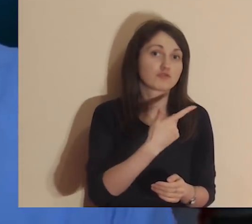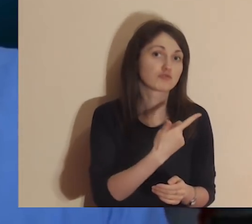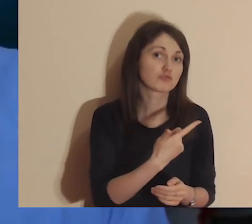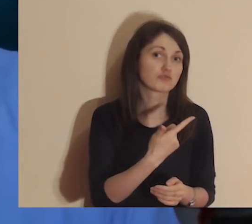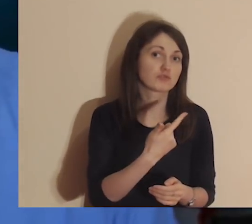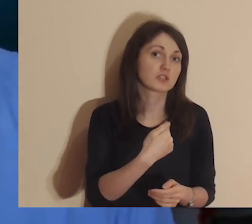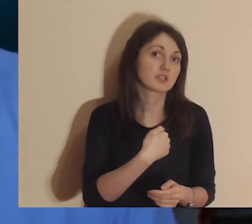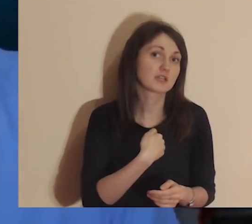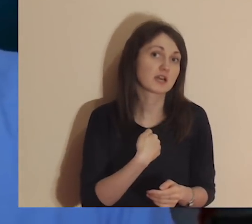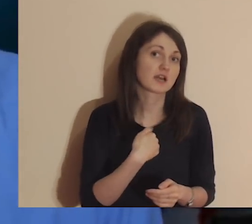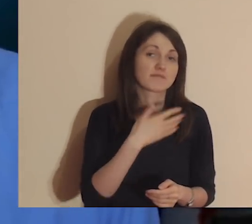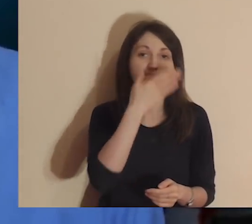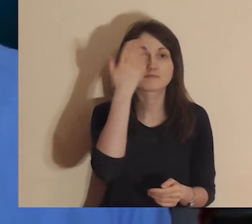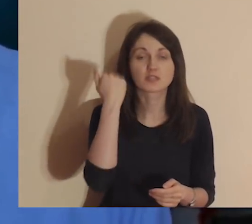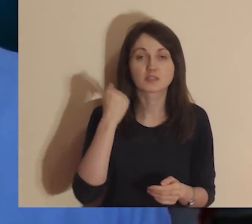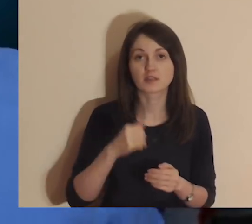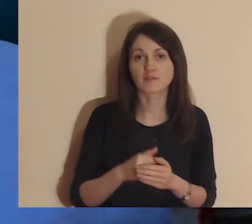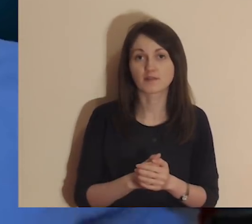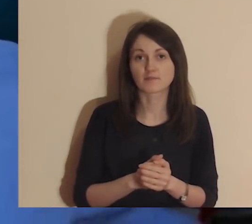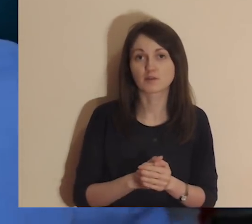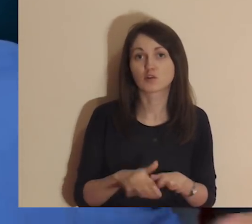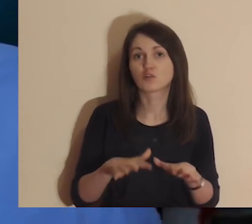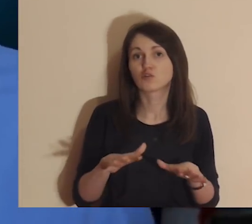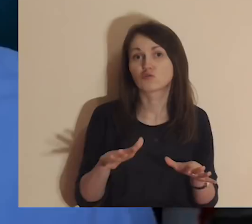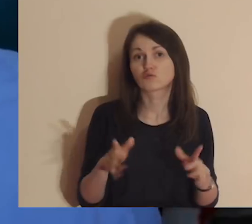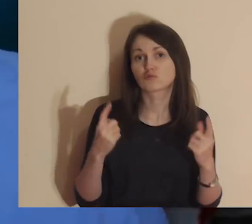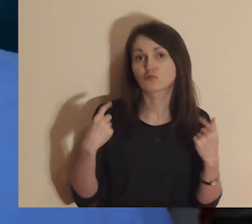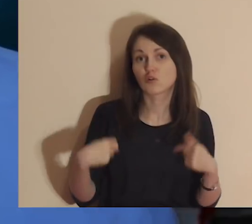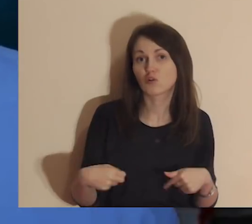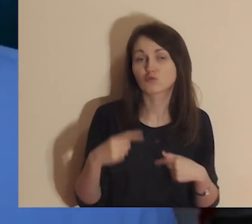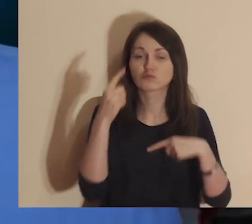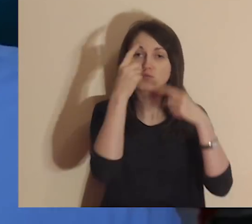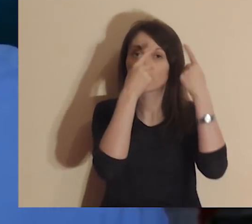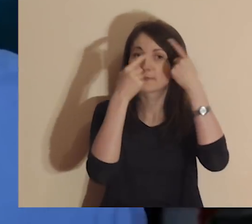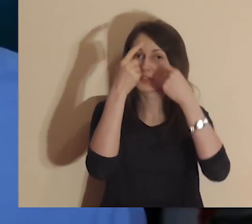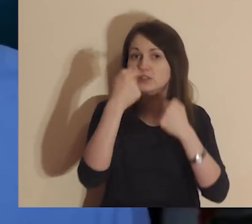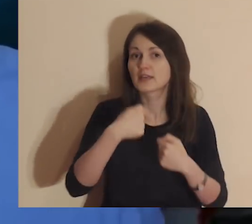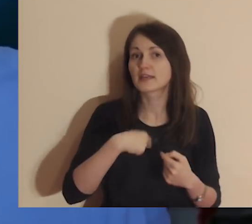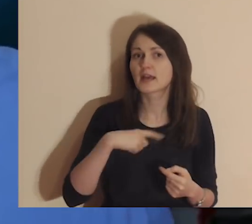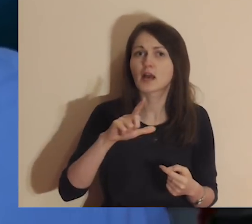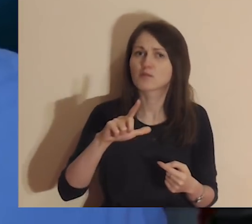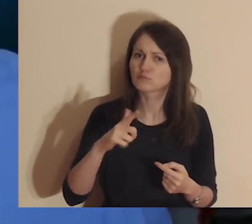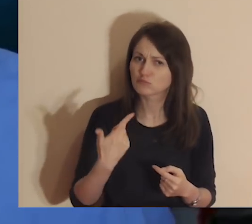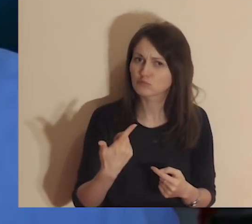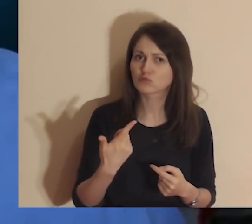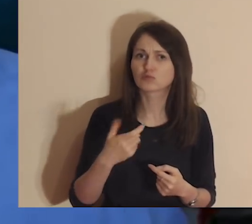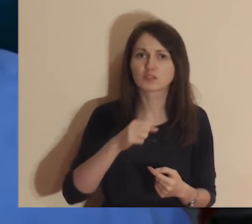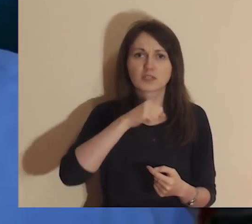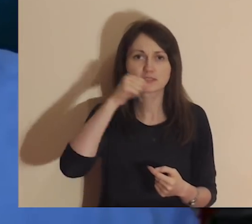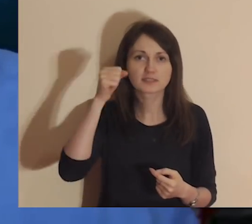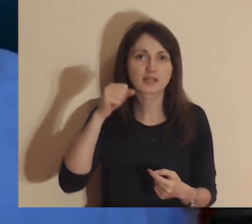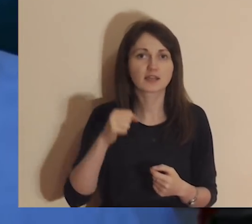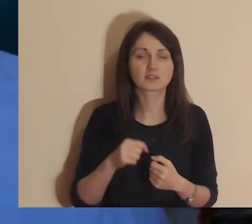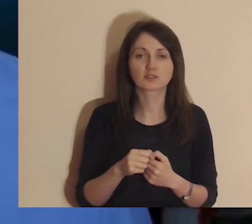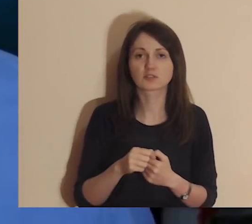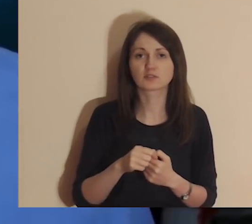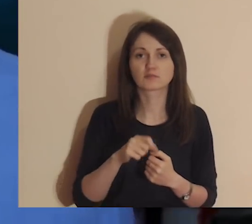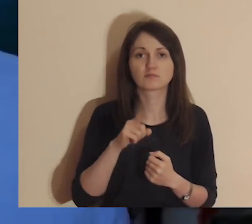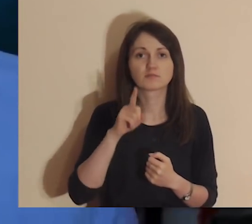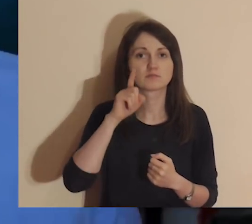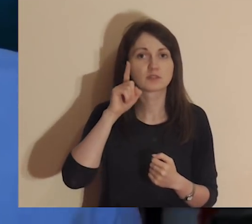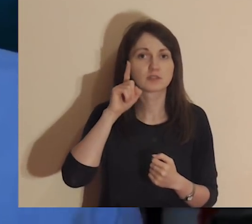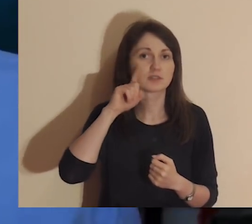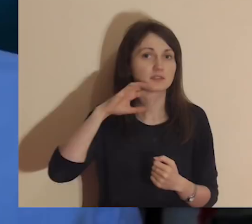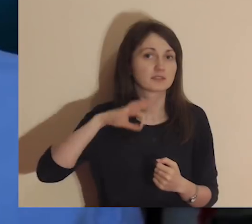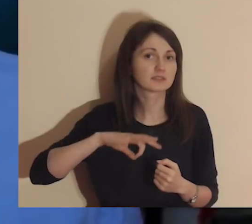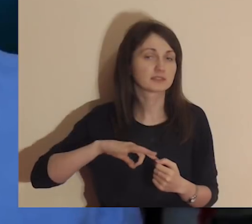syn drugi, który jest taki zazdrosny. Więc więcej osób pobożnych, takich kościelnych, wchodzi w takie myślenie, no że ja jednak